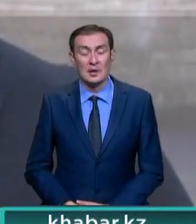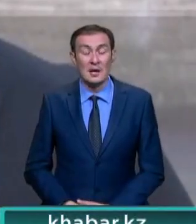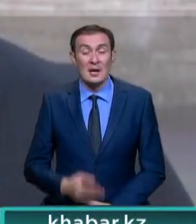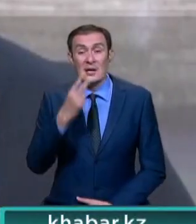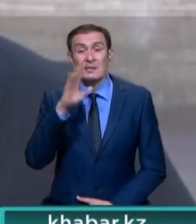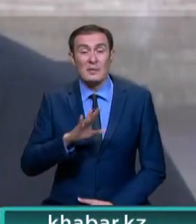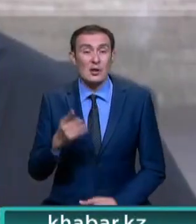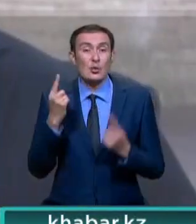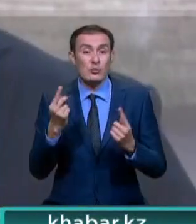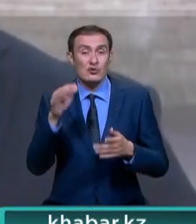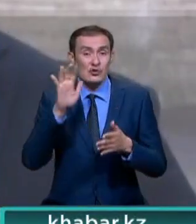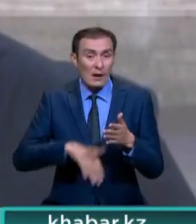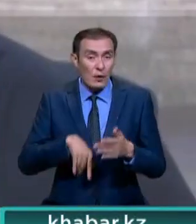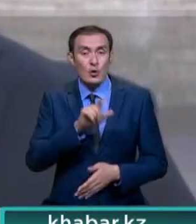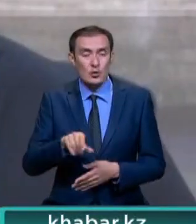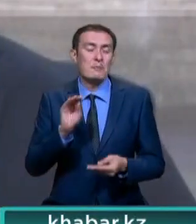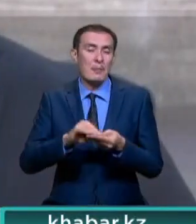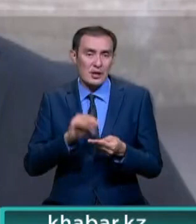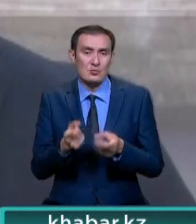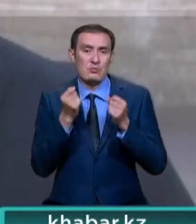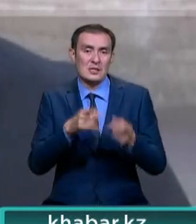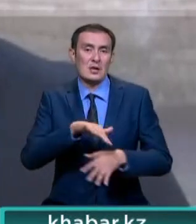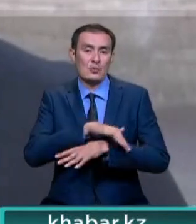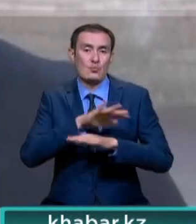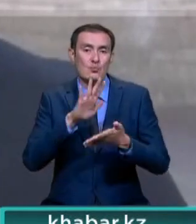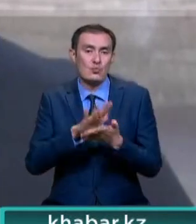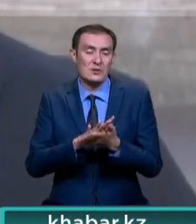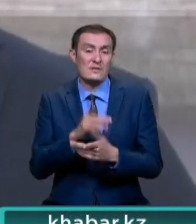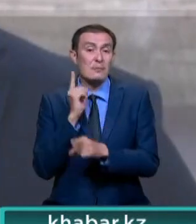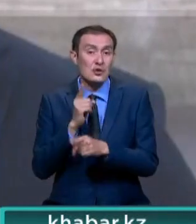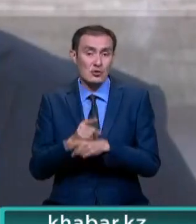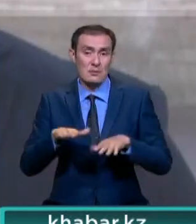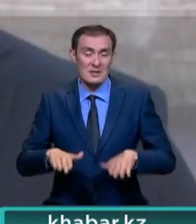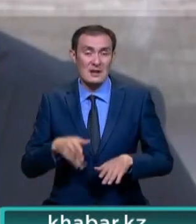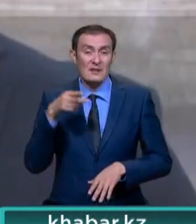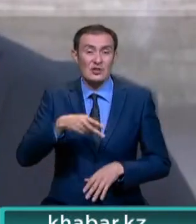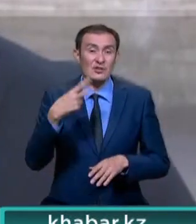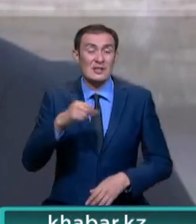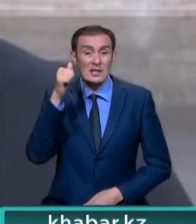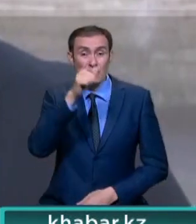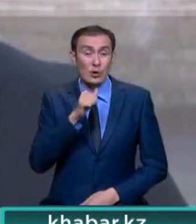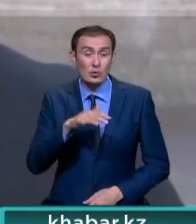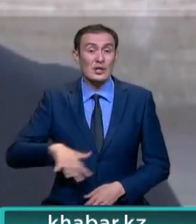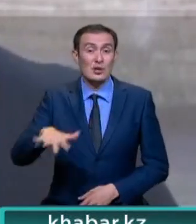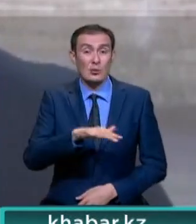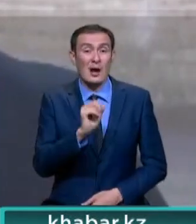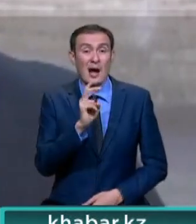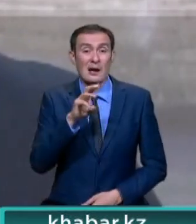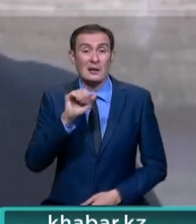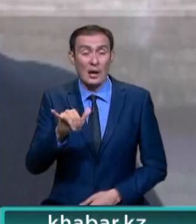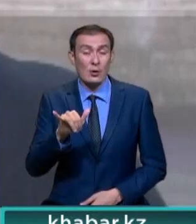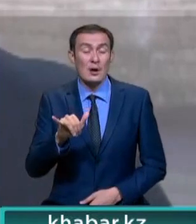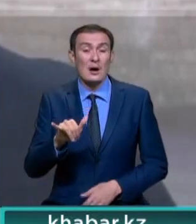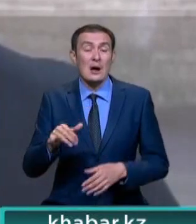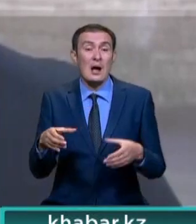Несмотря на большие штрафы, горожане продолжают выбрасывать мусор в неположенных местах. В 2020 году на территории Актау